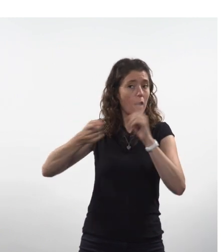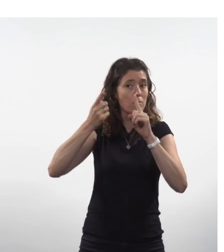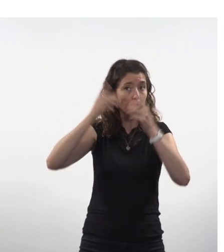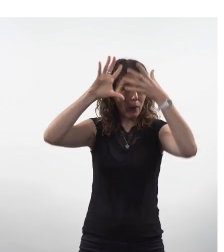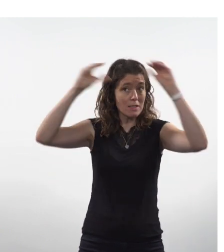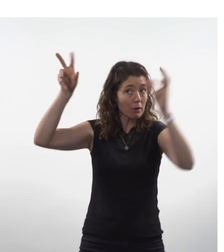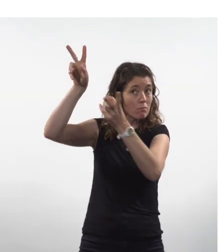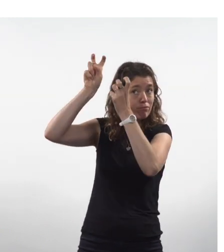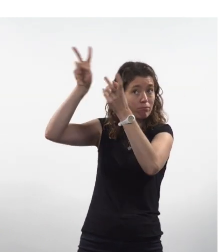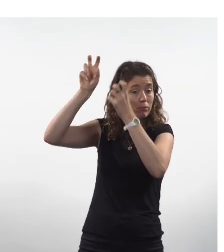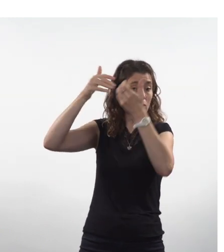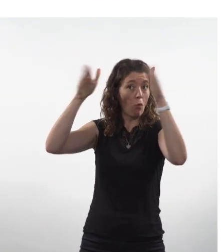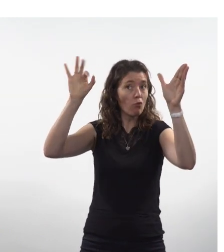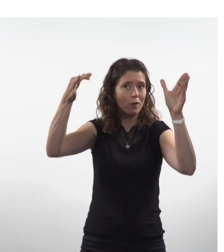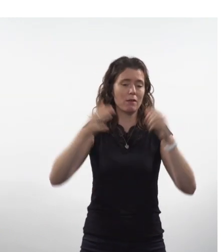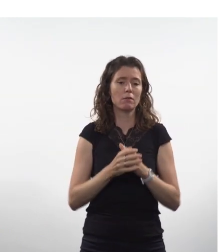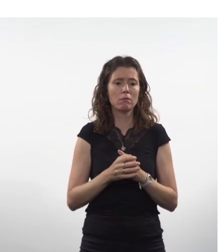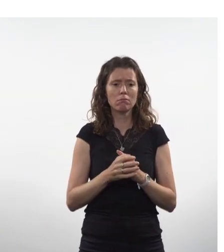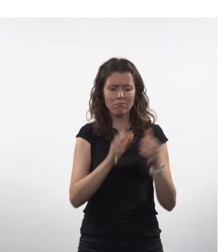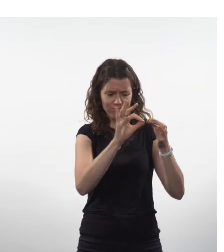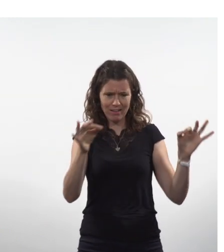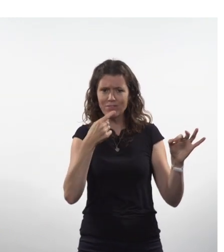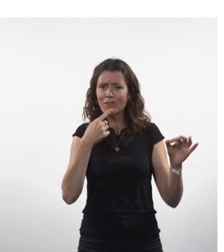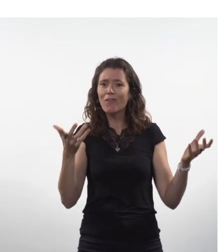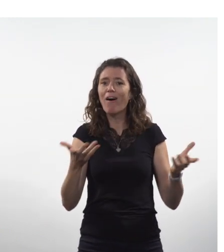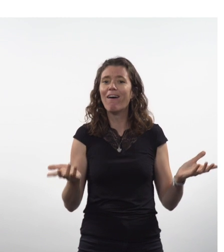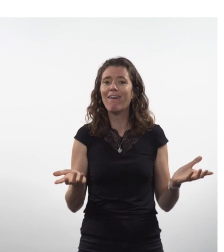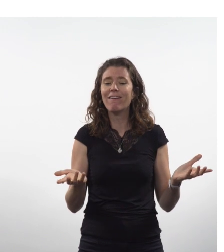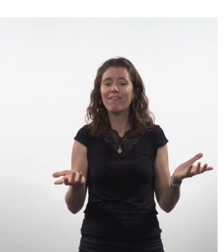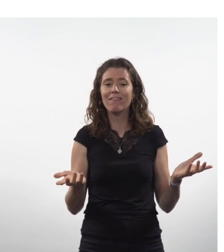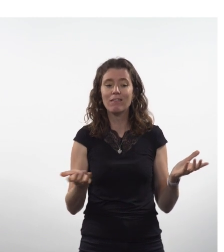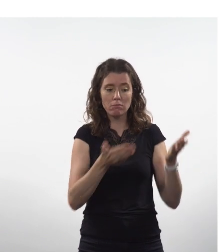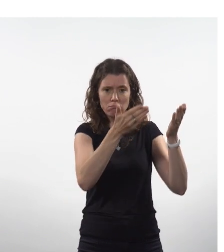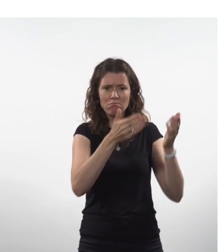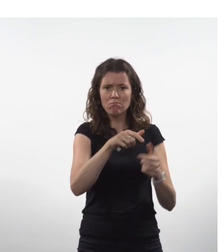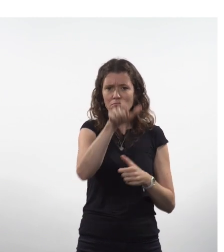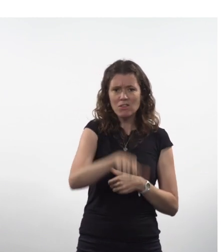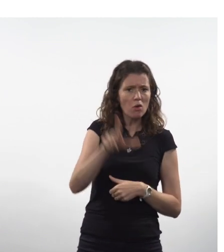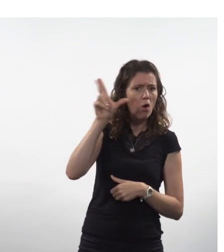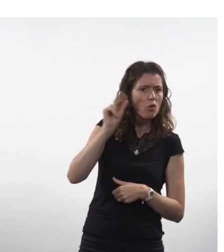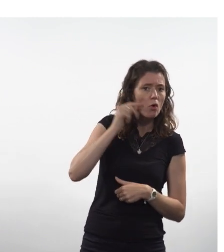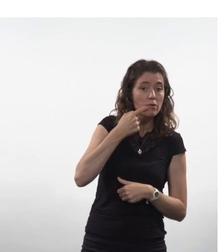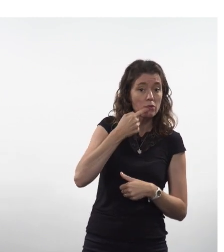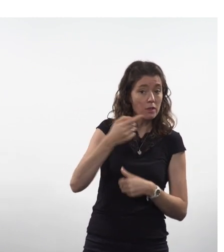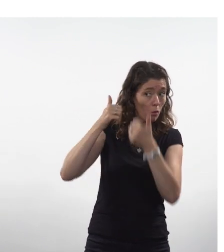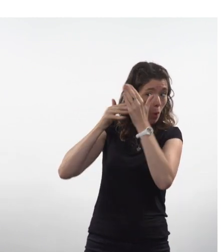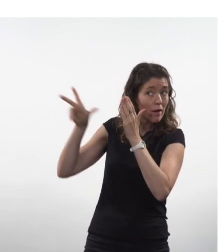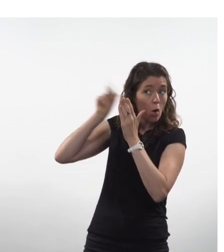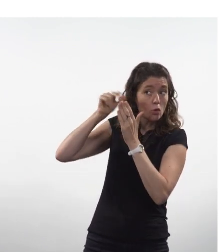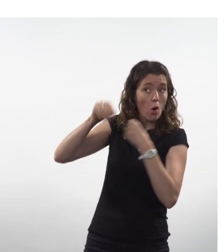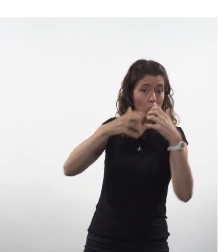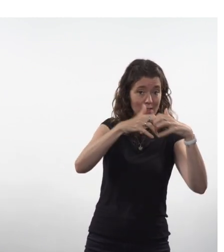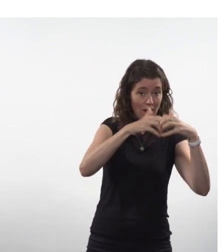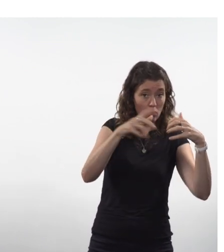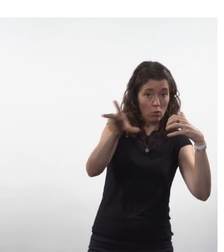Donc, qu'est-ce qu'on veut dire quand on veut dire que quelqu'un entend? Est-ce qu'il entend avec ses oreilles ou est-ce qu'il entend avec son cerveau ou avec